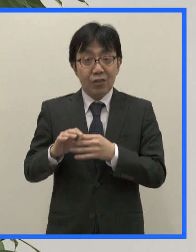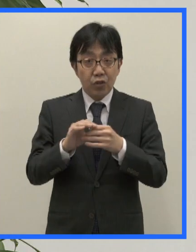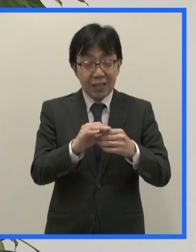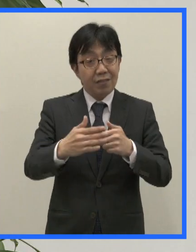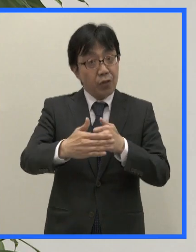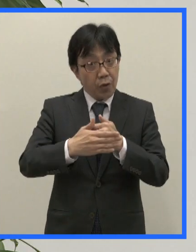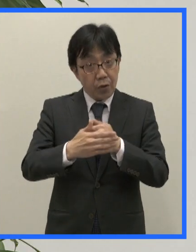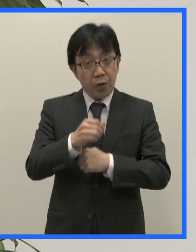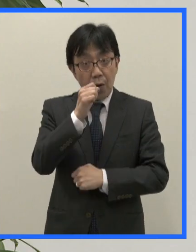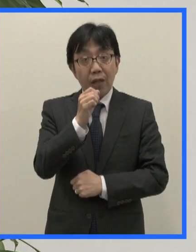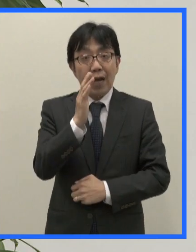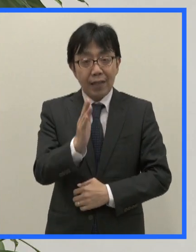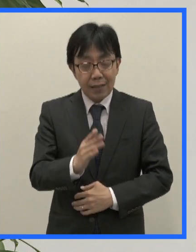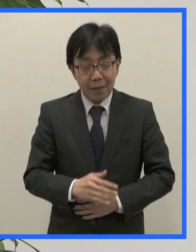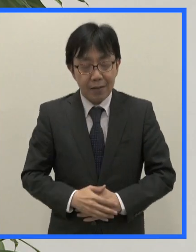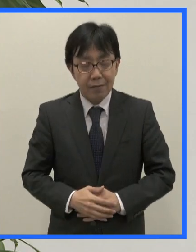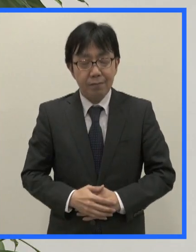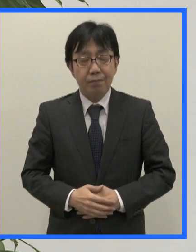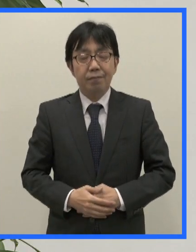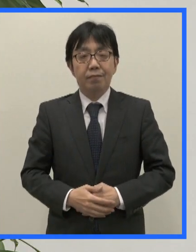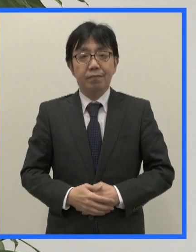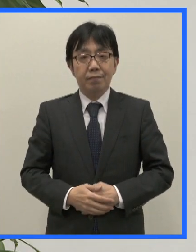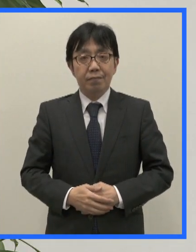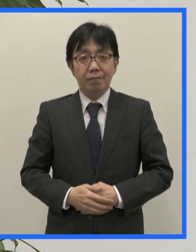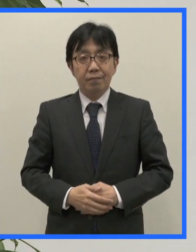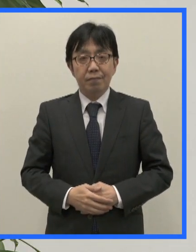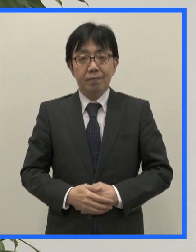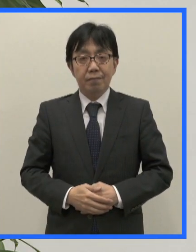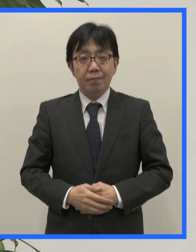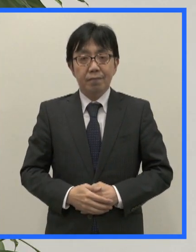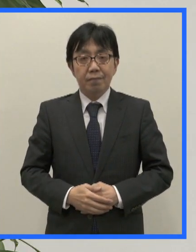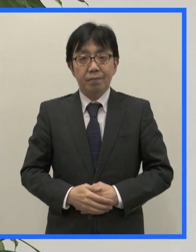引き続きのご協力よろしくお願い致します